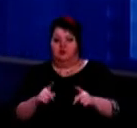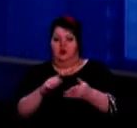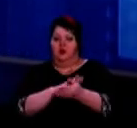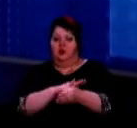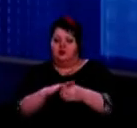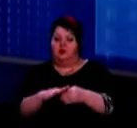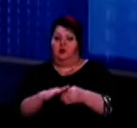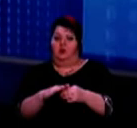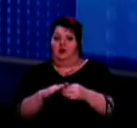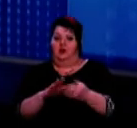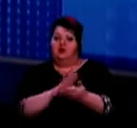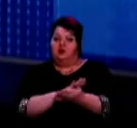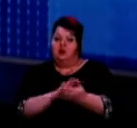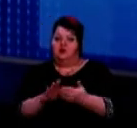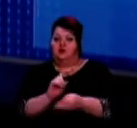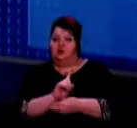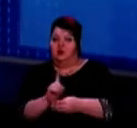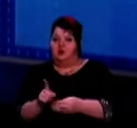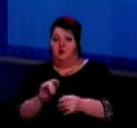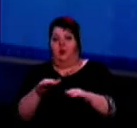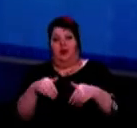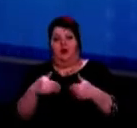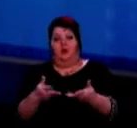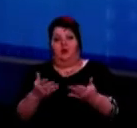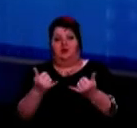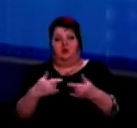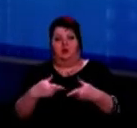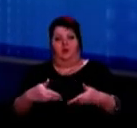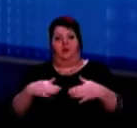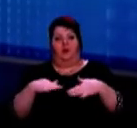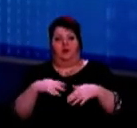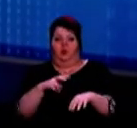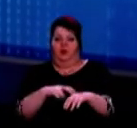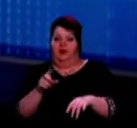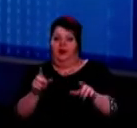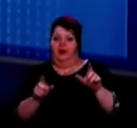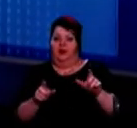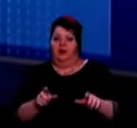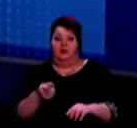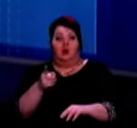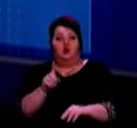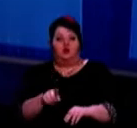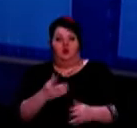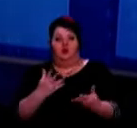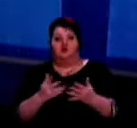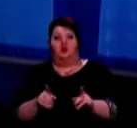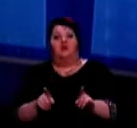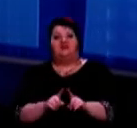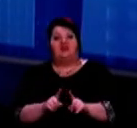гігієнічних норм і рекомендацій, які сьогодні нам пропонують лікарі. Тому, якщо все-таки